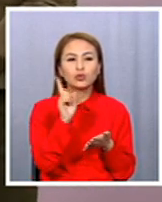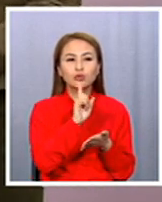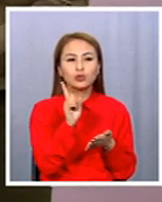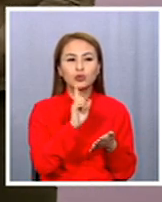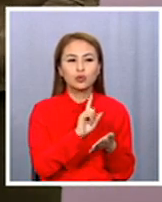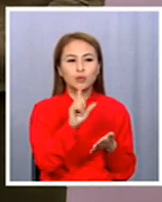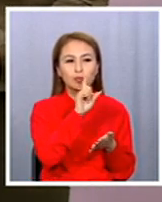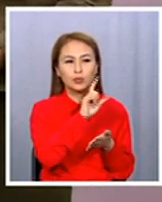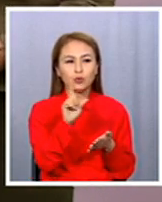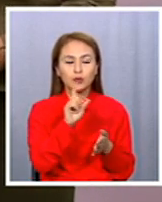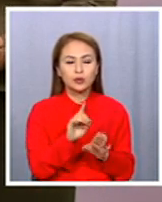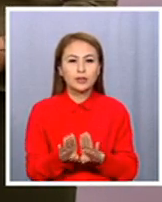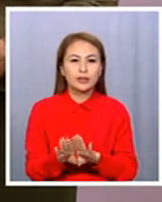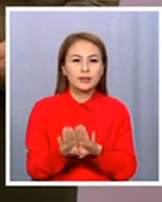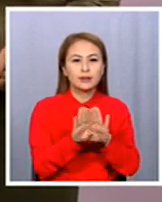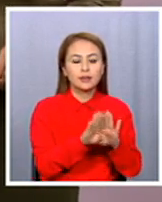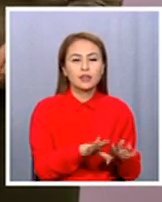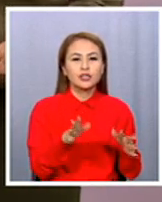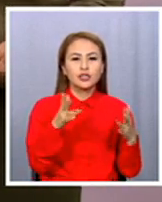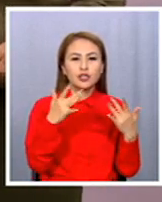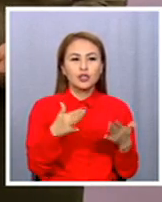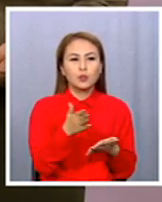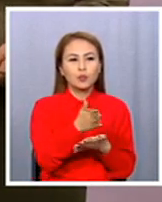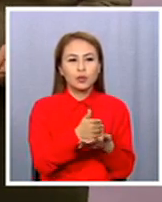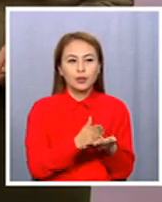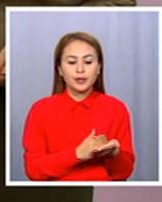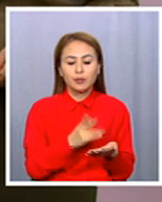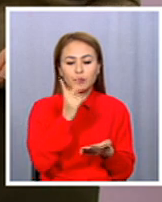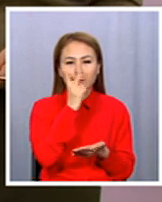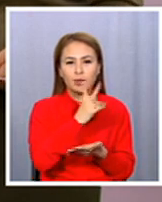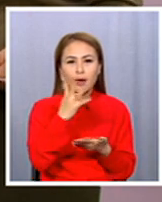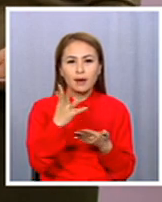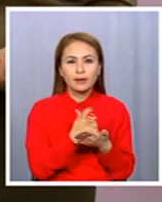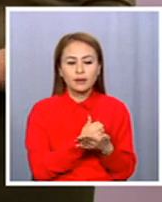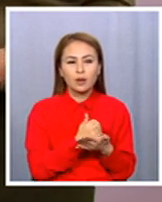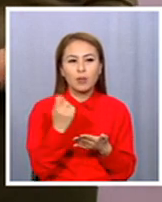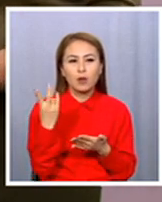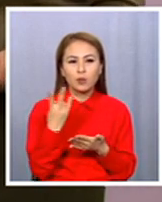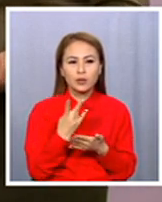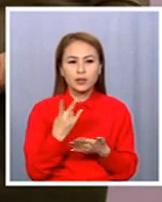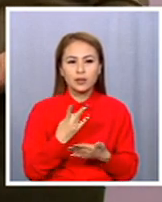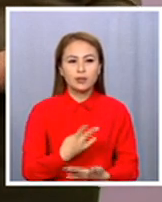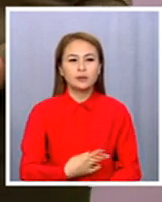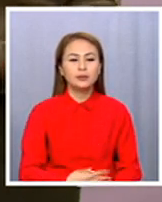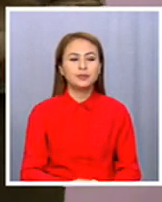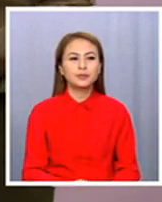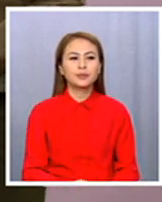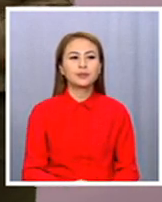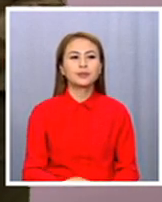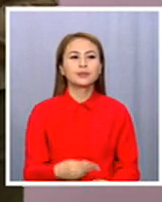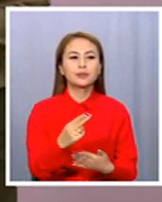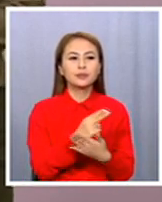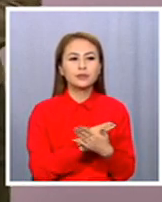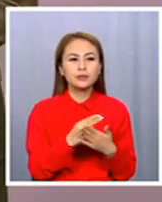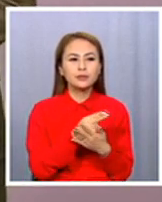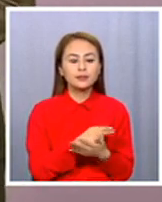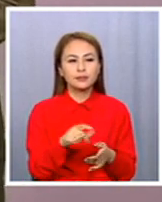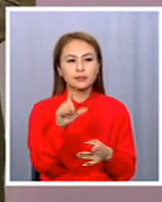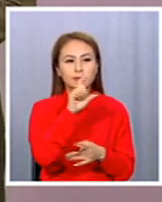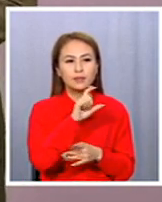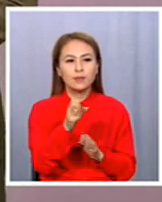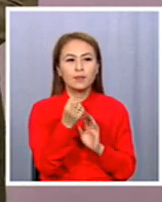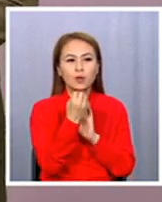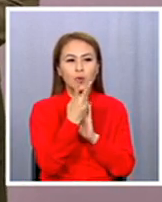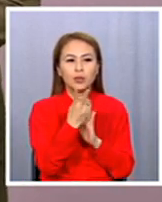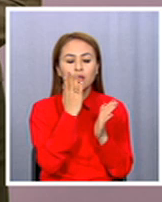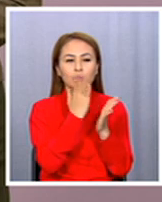бүтіннің теңдей неше бөлікке бөлінгенін анықтап алуымыз керек. Суретте теңдей 12